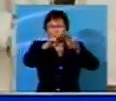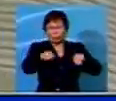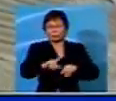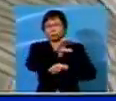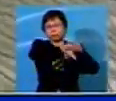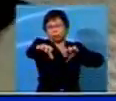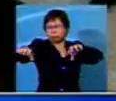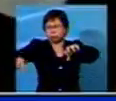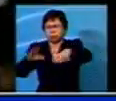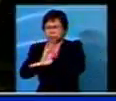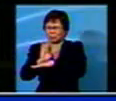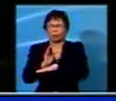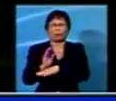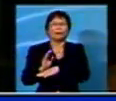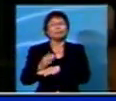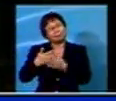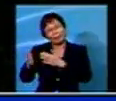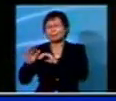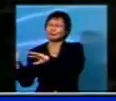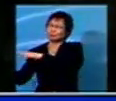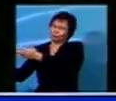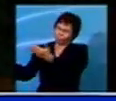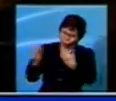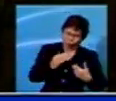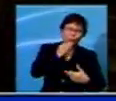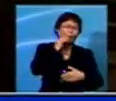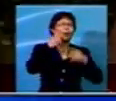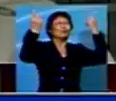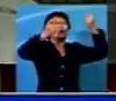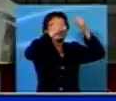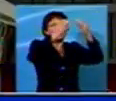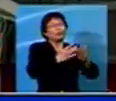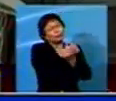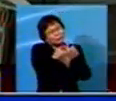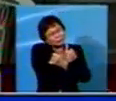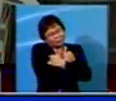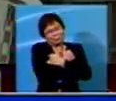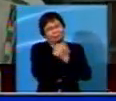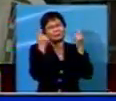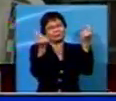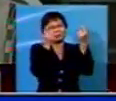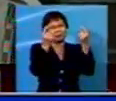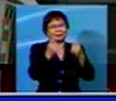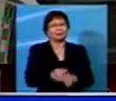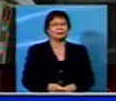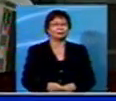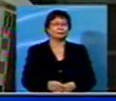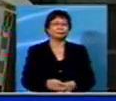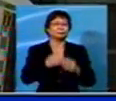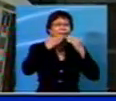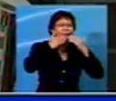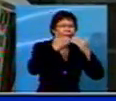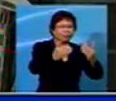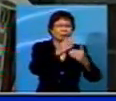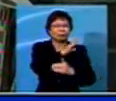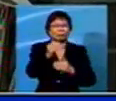dengan urusan masing-masing sanggup pulang dan berkumpul untuk meraikan guru kesayangan mereka dan berterima